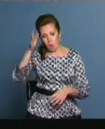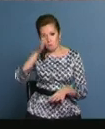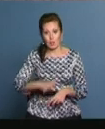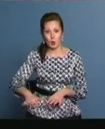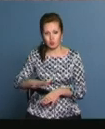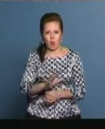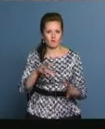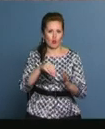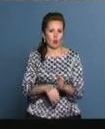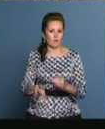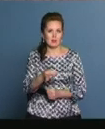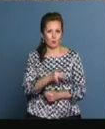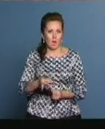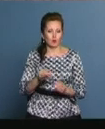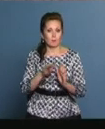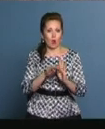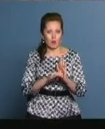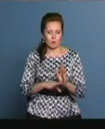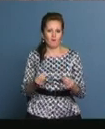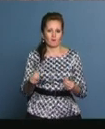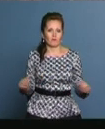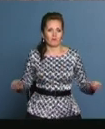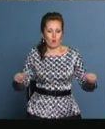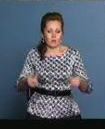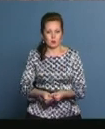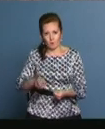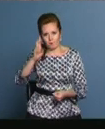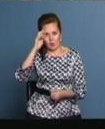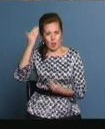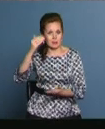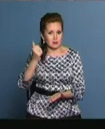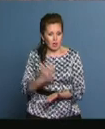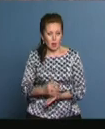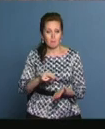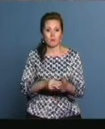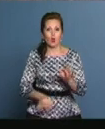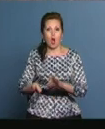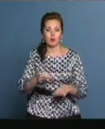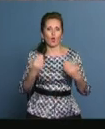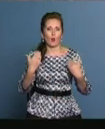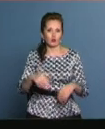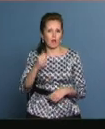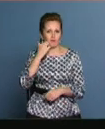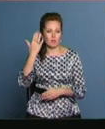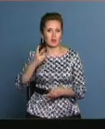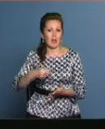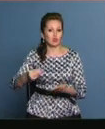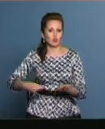республиканскую программу. Ее софинансирует федеральный центр. Проект будущего гидротехнического сооружения уже в Москве на согласовании.